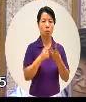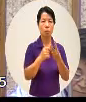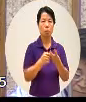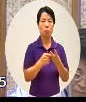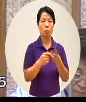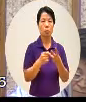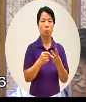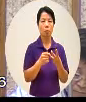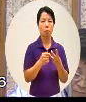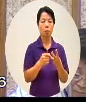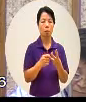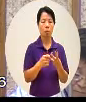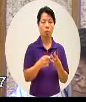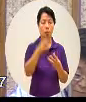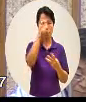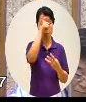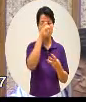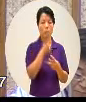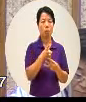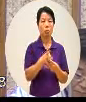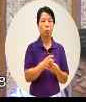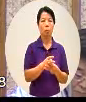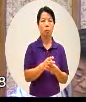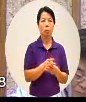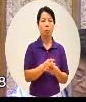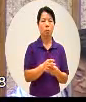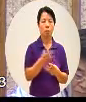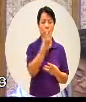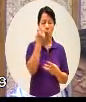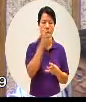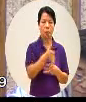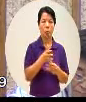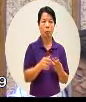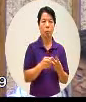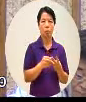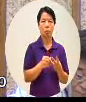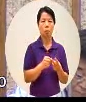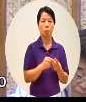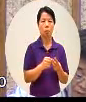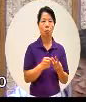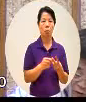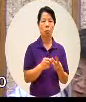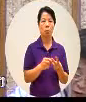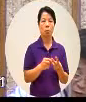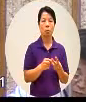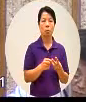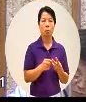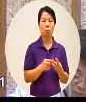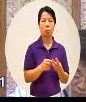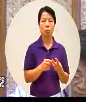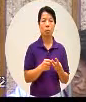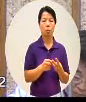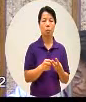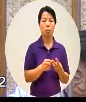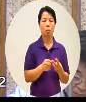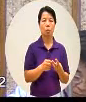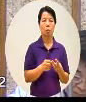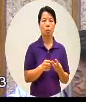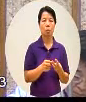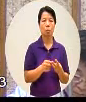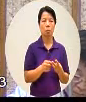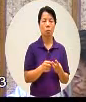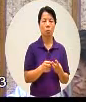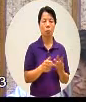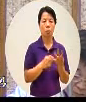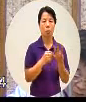个是黄顾问。 黄顾问上， 谁是黄顾问？ 对的，黄宪东， 黄， 还有另